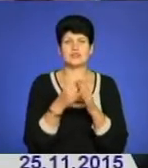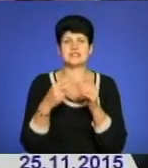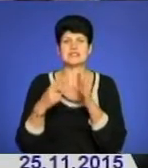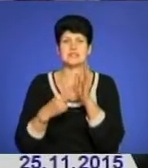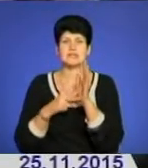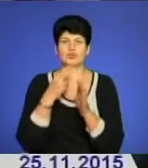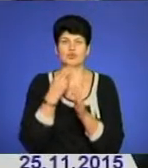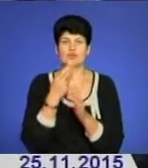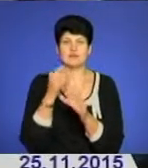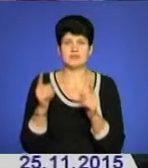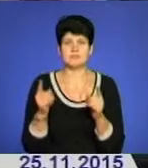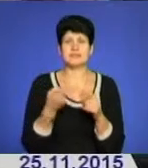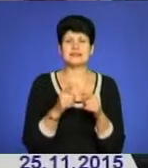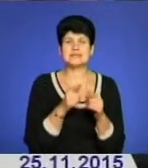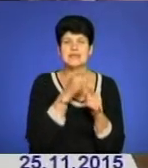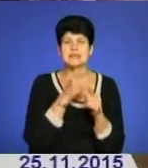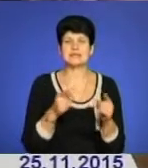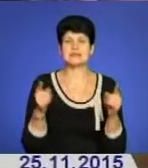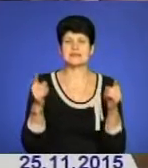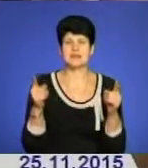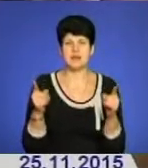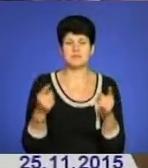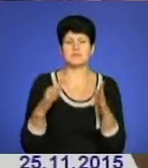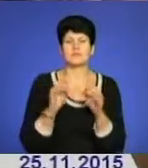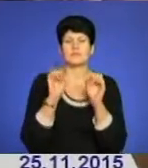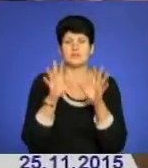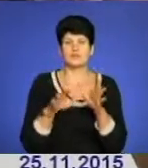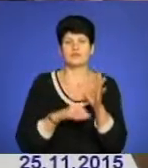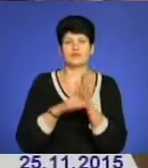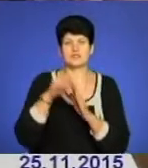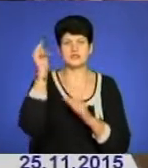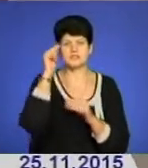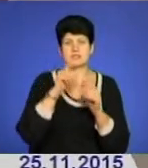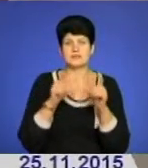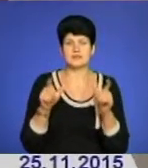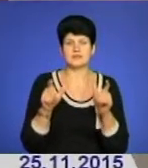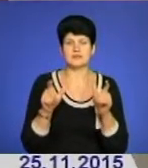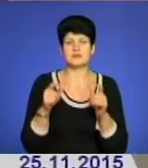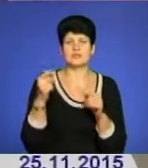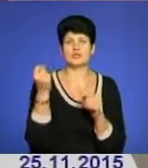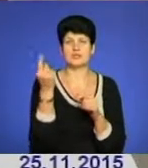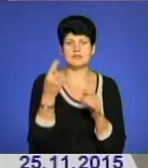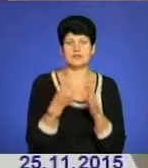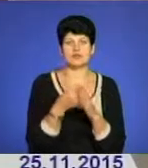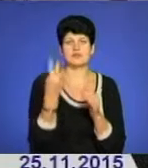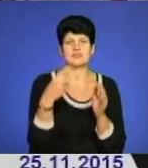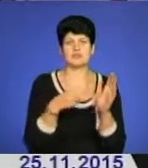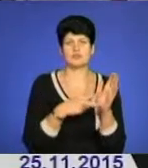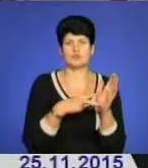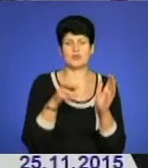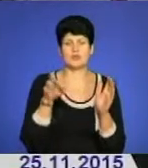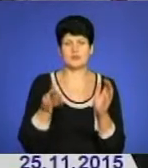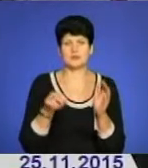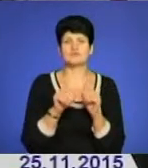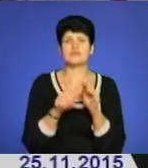червня. Визначено й термін подачі документів до вищих навчальних закладів, а саме з 11 по 27 липня. У